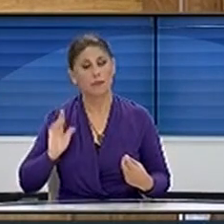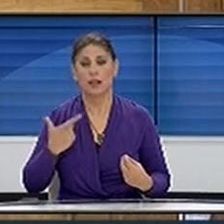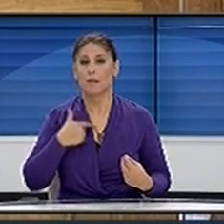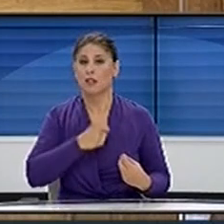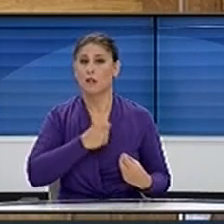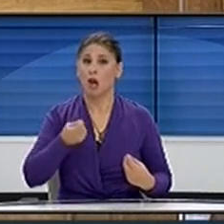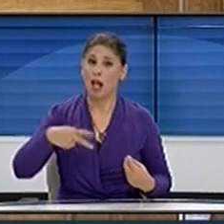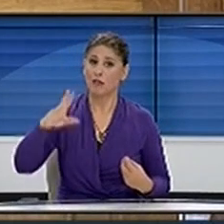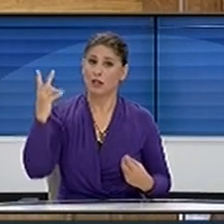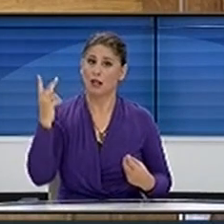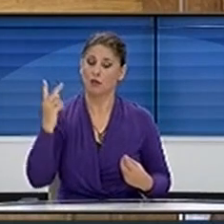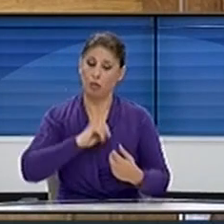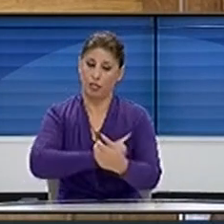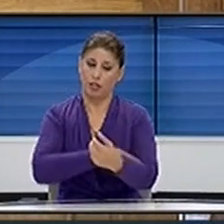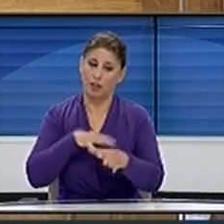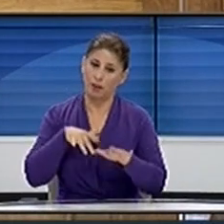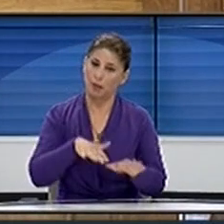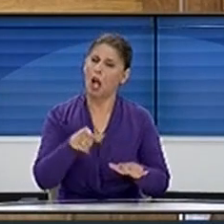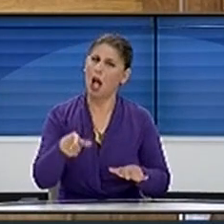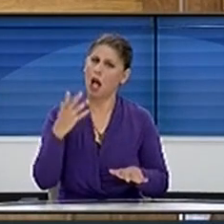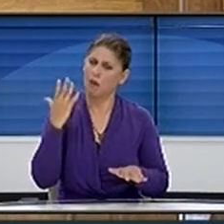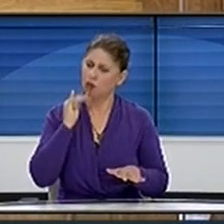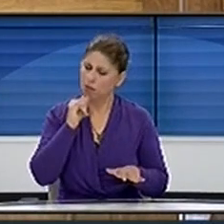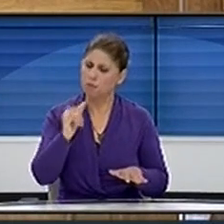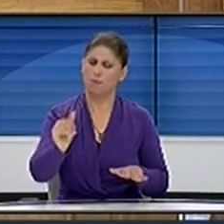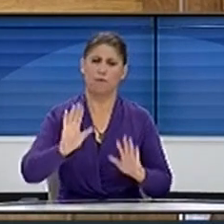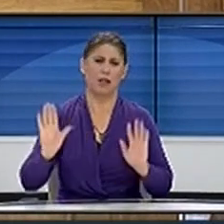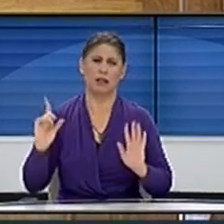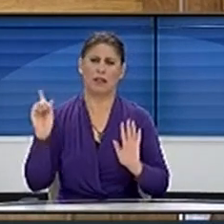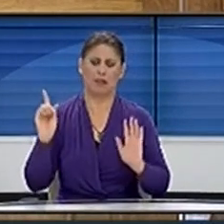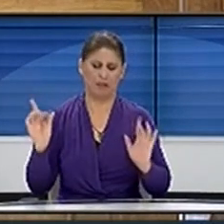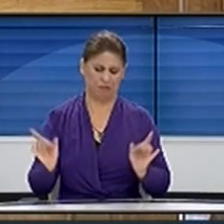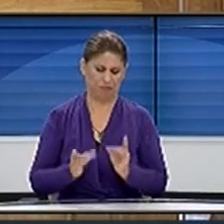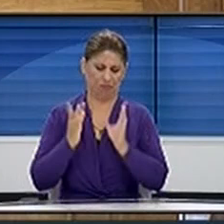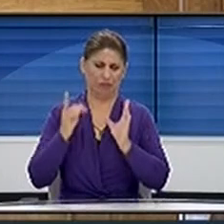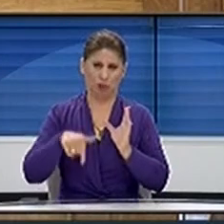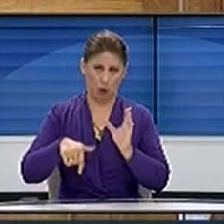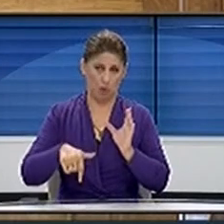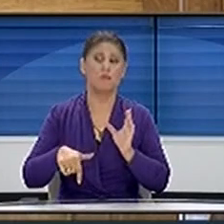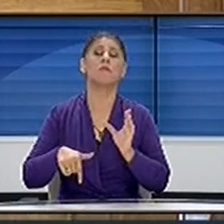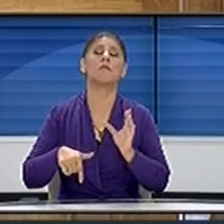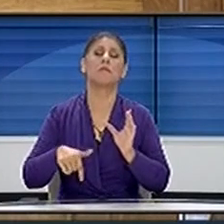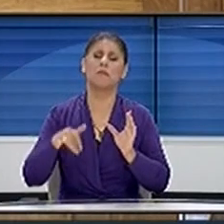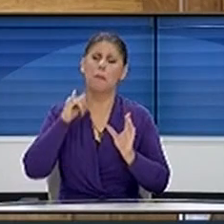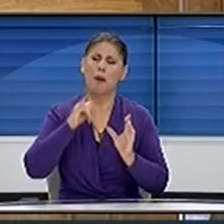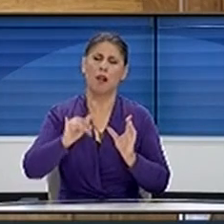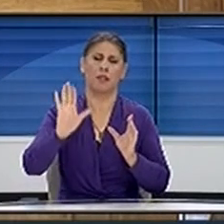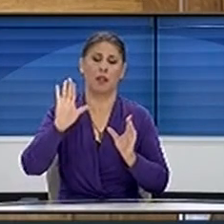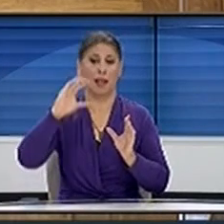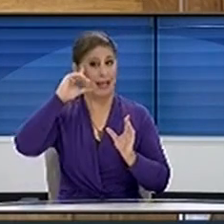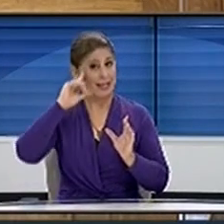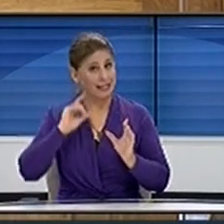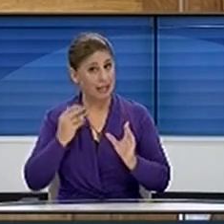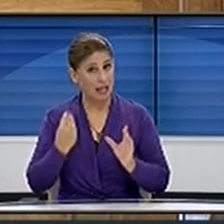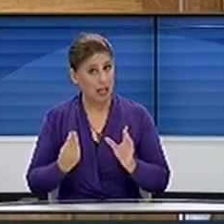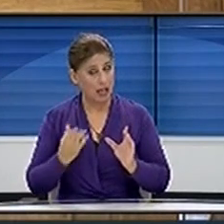ότι έτσι αυξάνουν τη δυνατότητα επιρροής τους. Πάντα ήταν έτσι. Δεν είναι μια ιδιαιτερότητα τωρινή. Γνωρίζω επίσης,